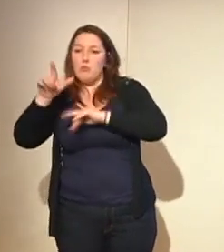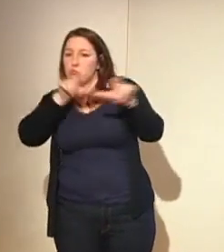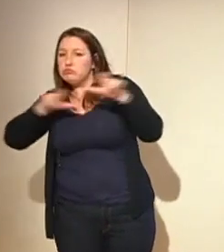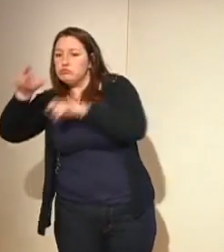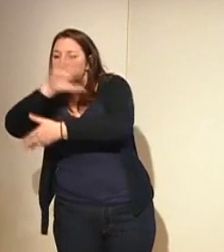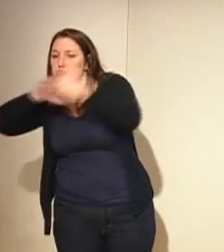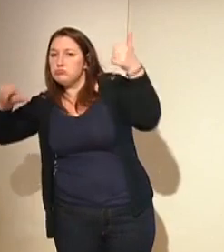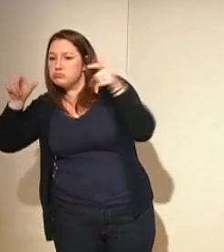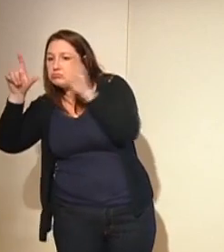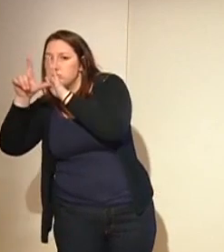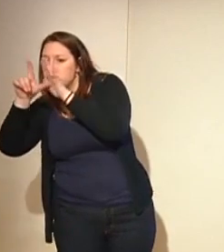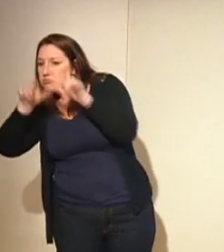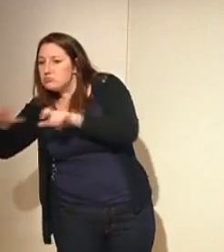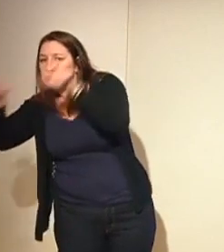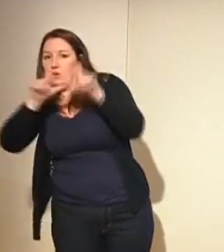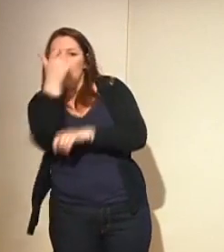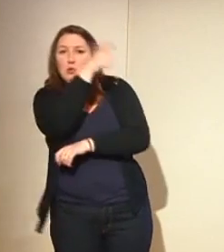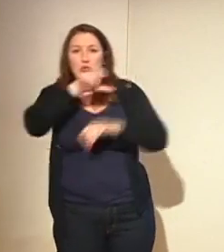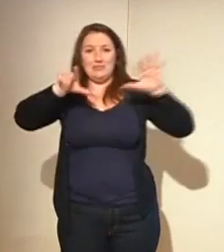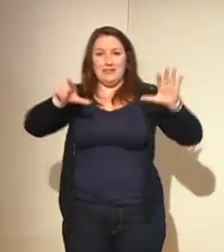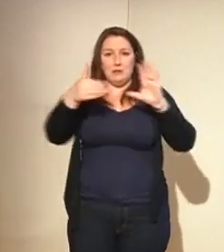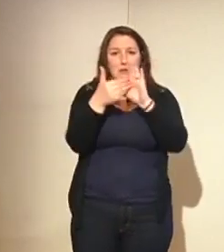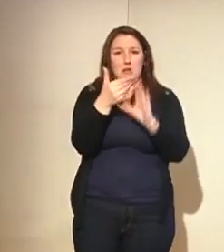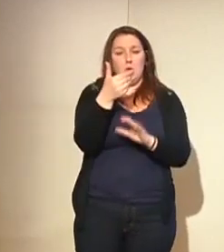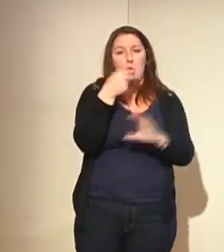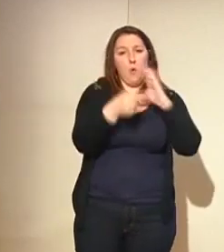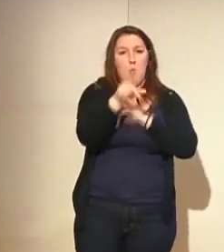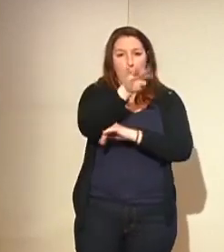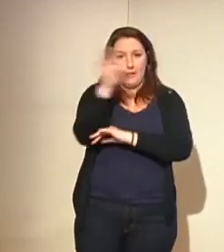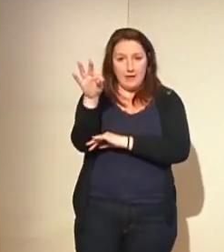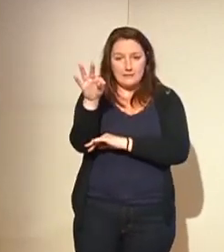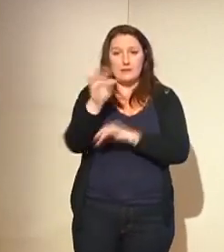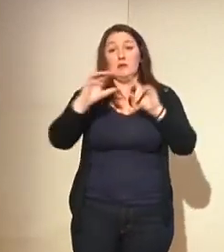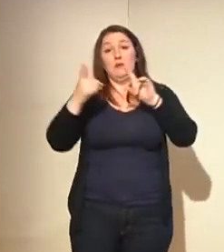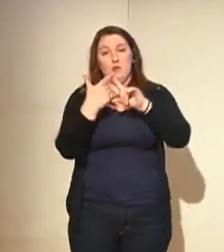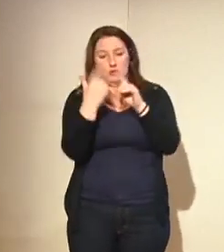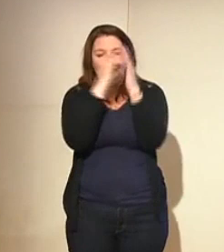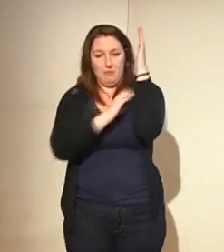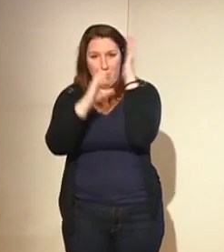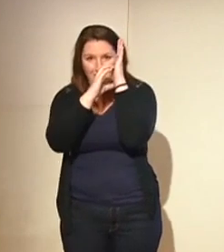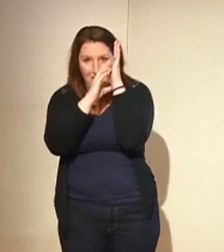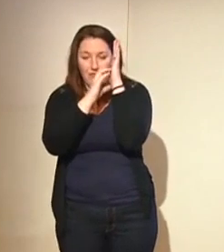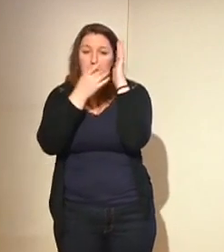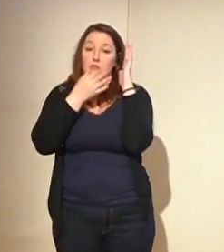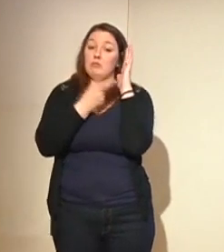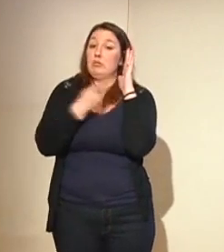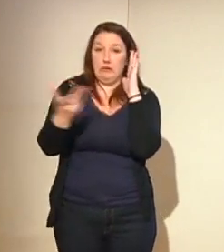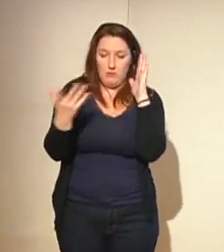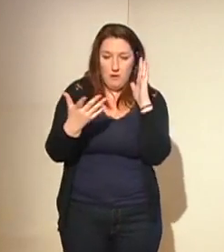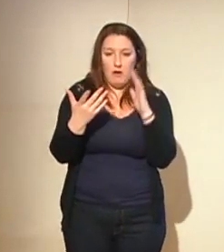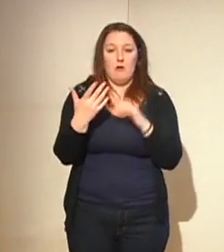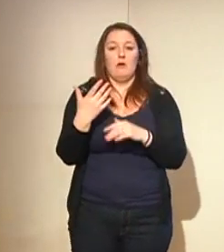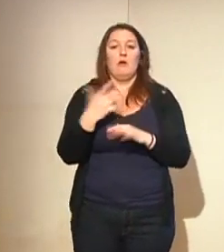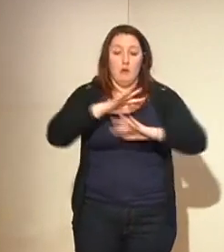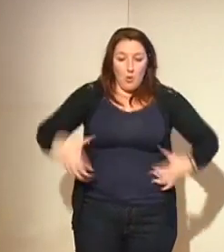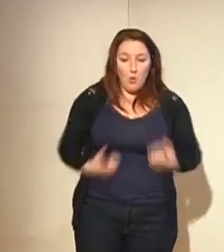de l'égalité est de 27000 € hors taxe et dans un second paragraphe donc de dire que les règles relatives à la